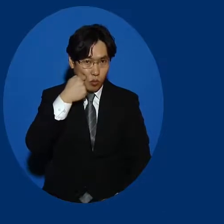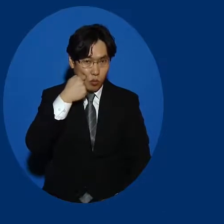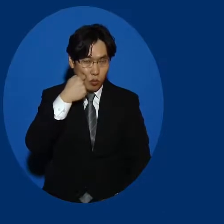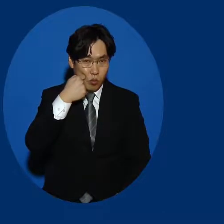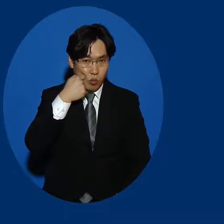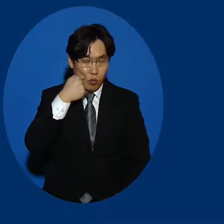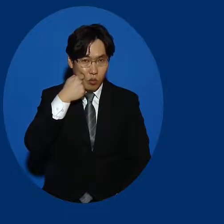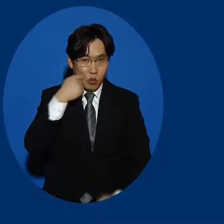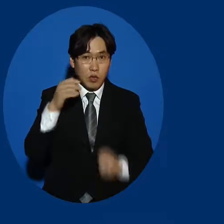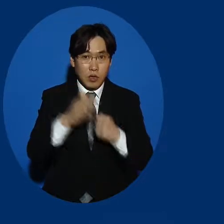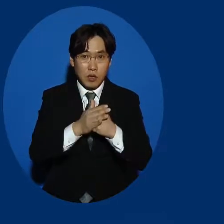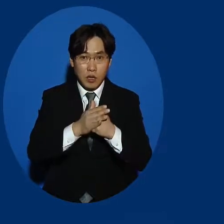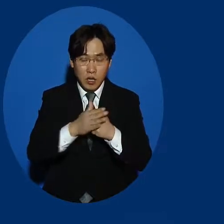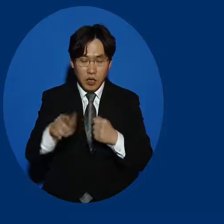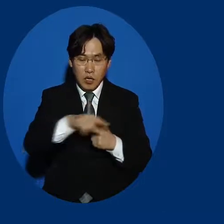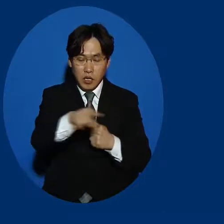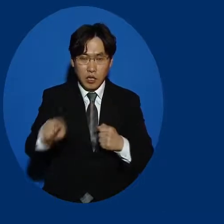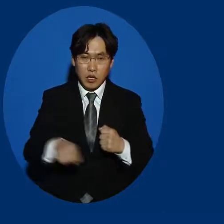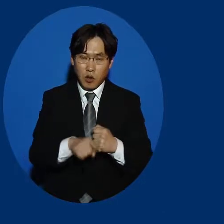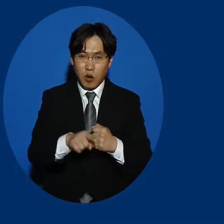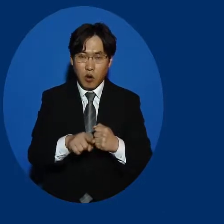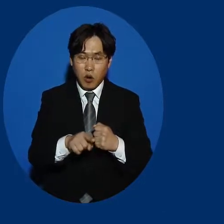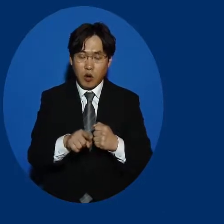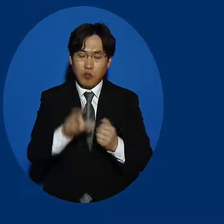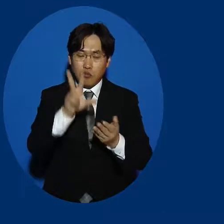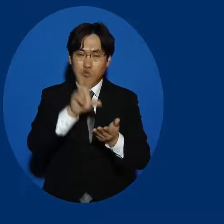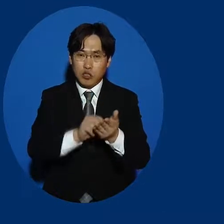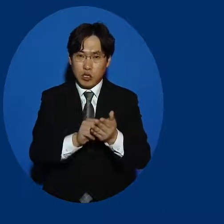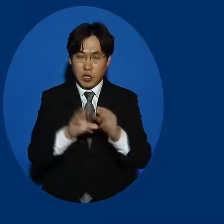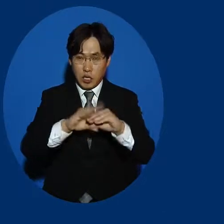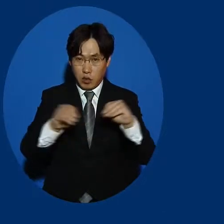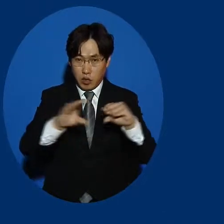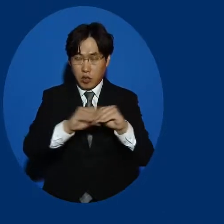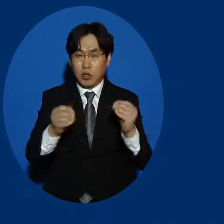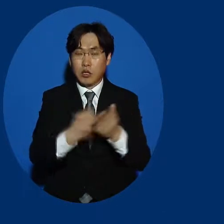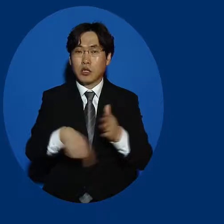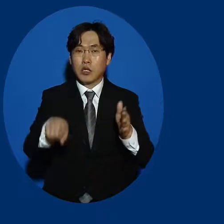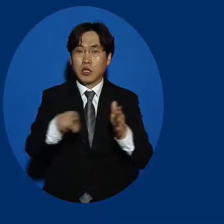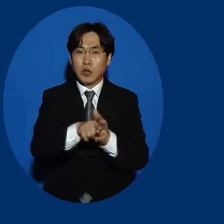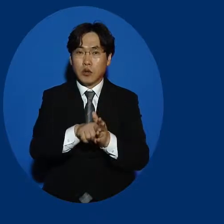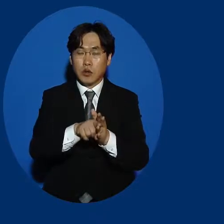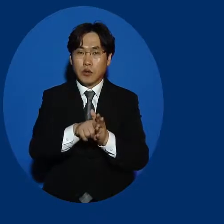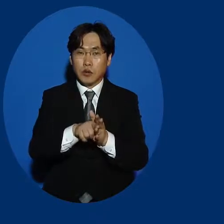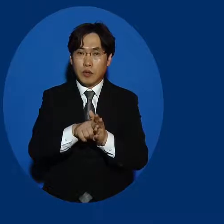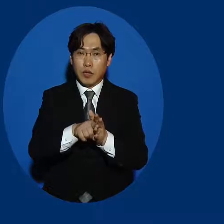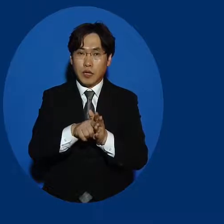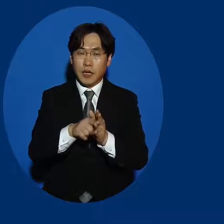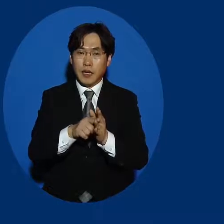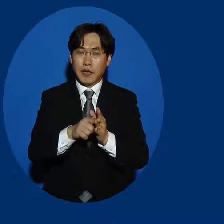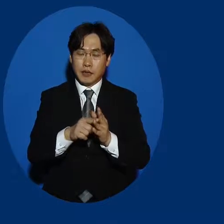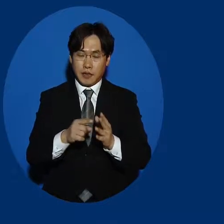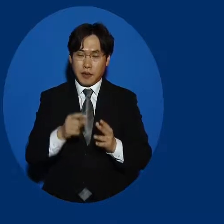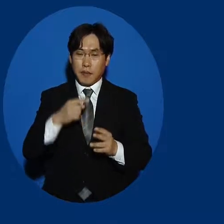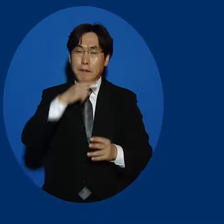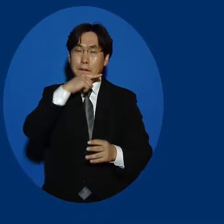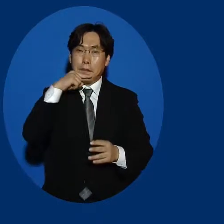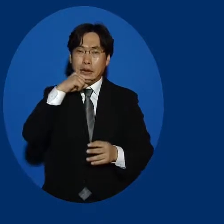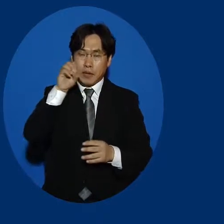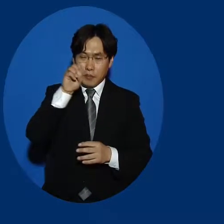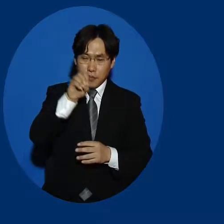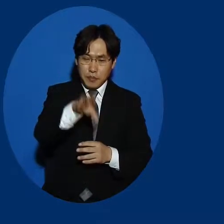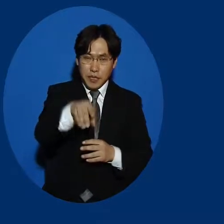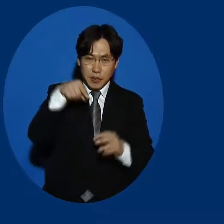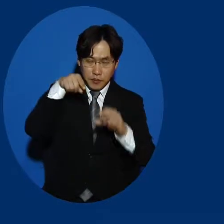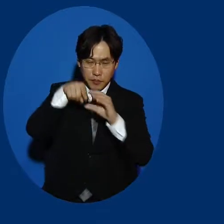그래서 그러한 단점을 보완하기 위해서 한때 레이저 지팡이가 나온 적이 있어요.